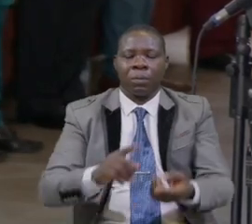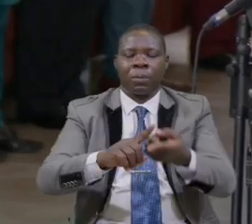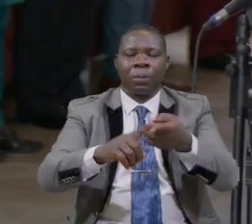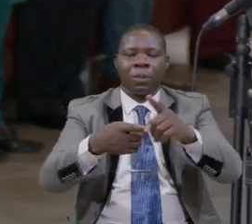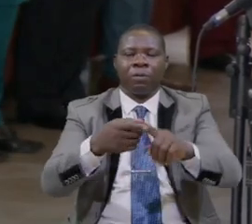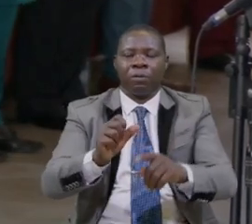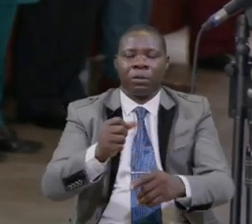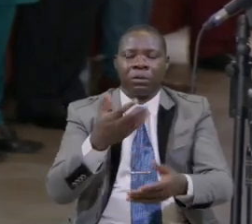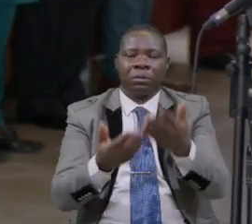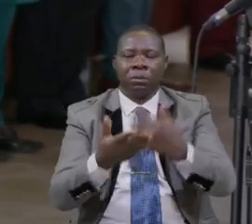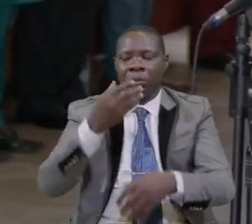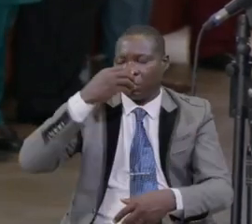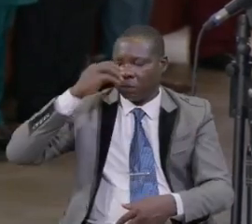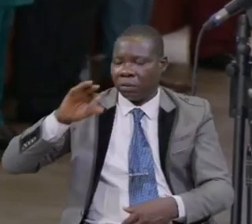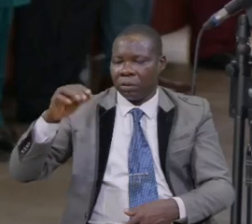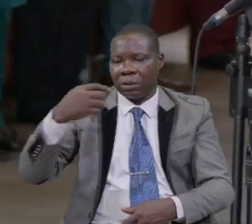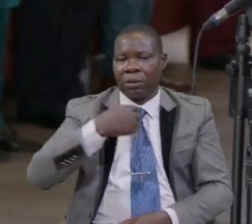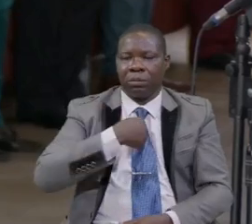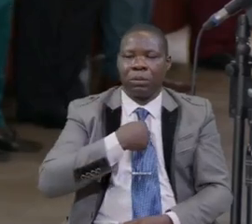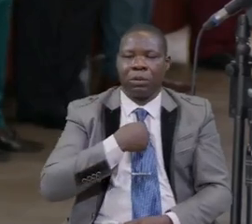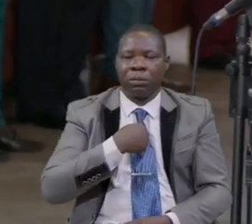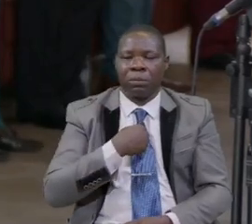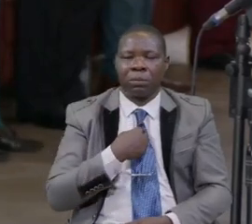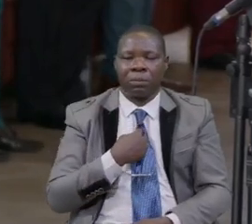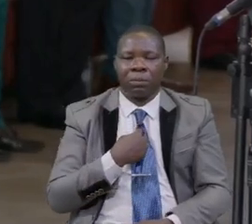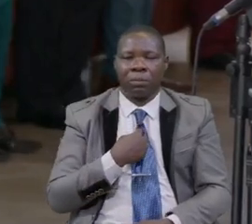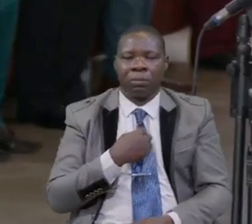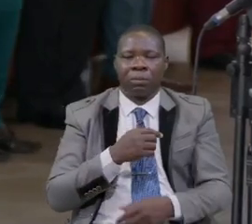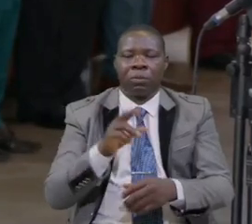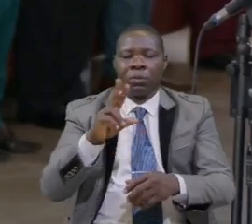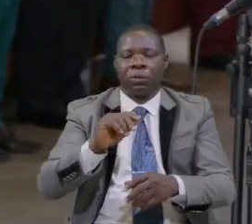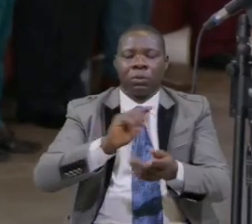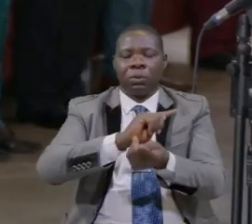Les amis peuvent m'abandonner. Point de retour.